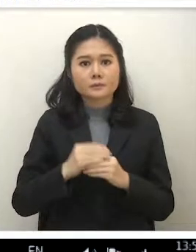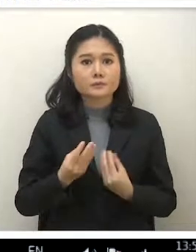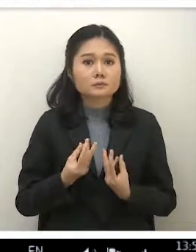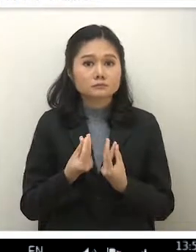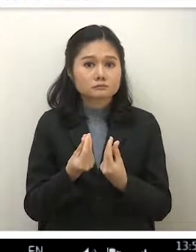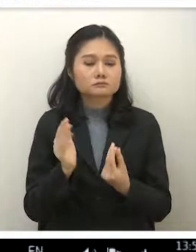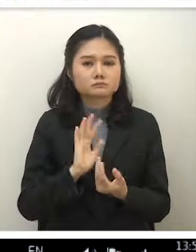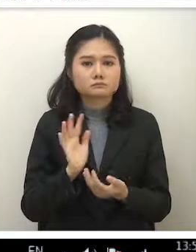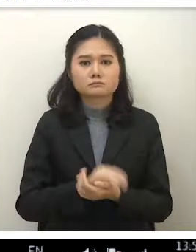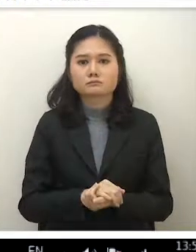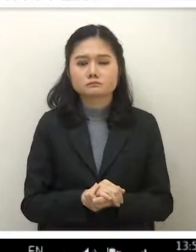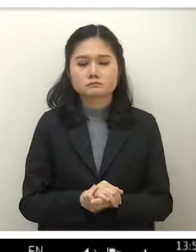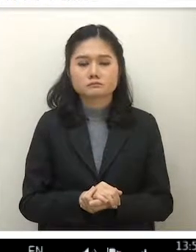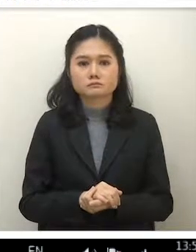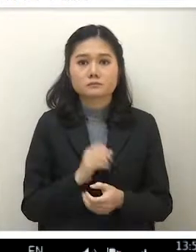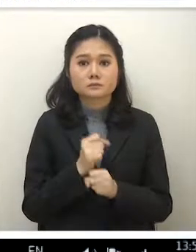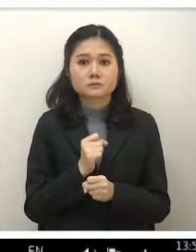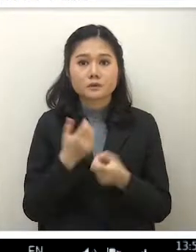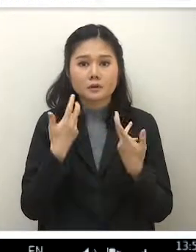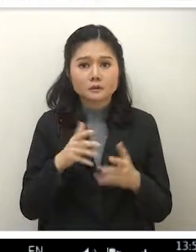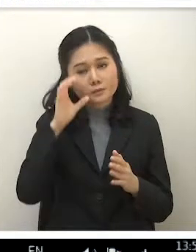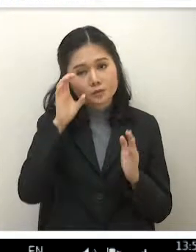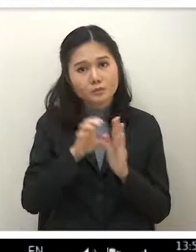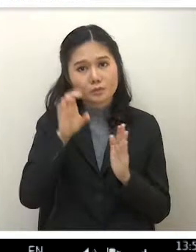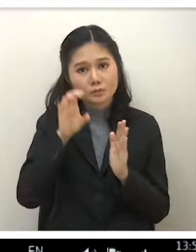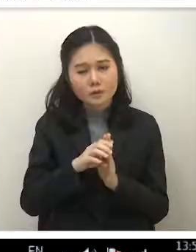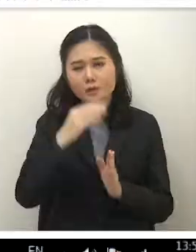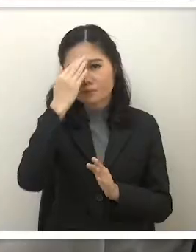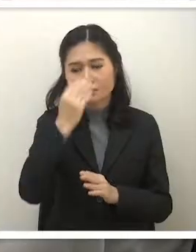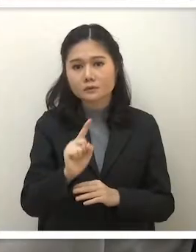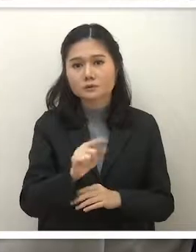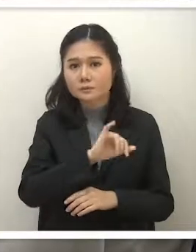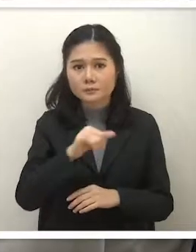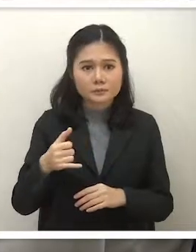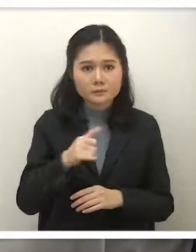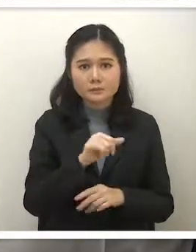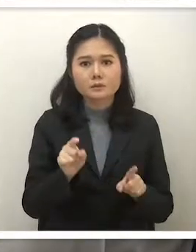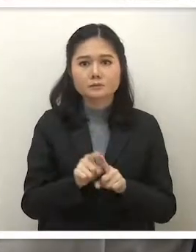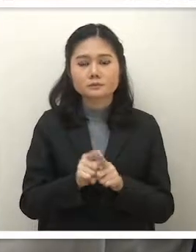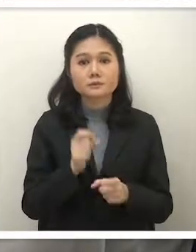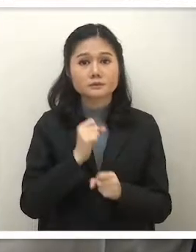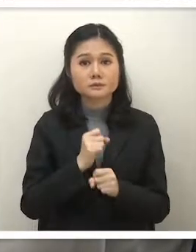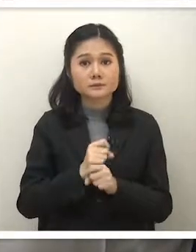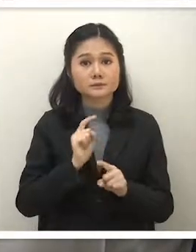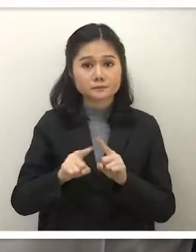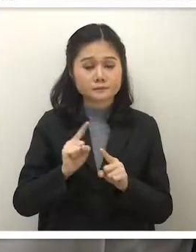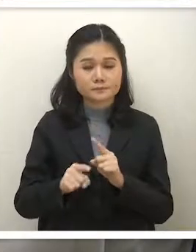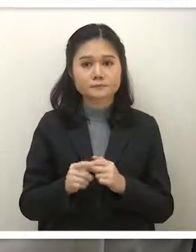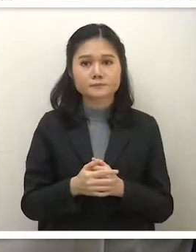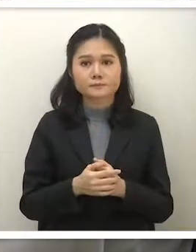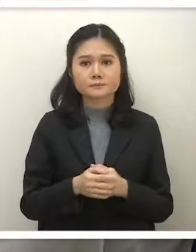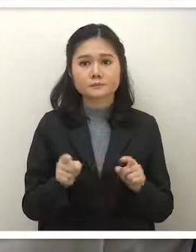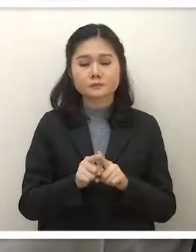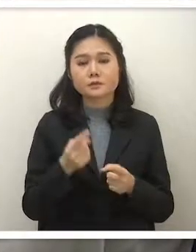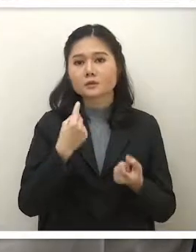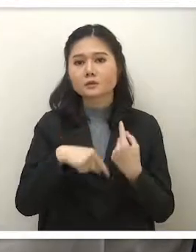เอียดจนเสร็จเป็นภาพๆไปเพราะว่าบางทีสิ่งที่เราทำเนี่ยมันอาจจะแอ